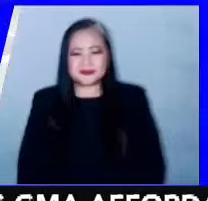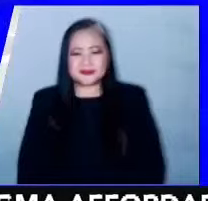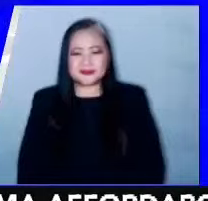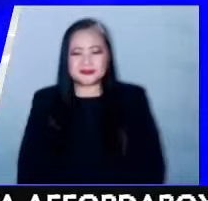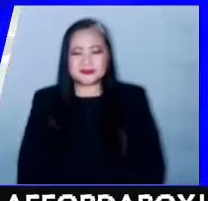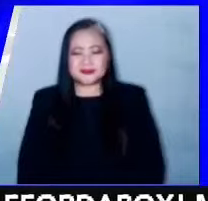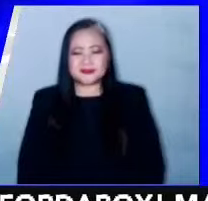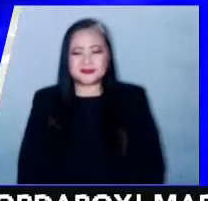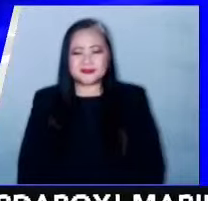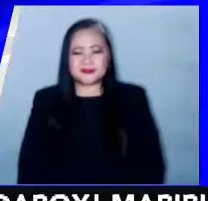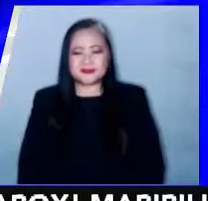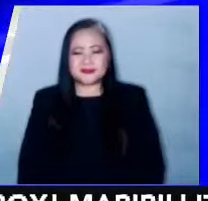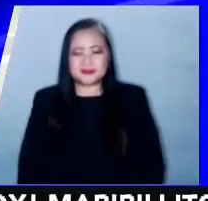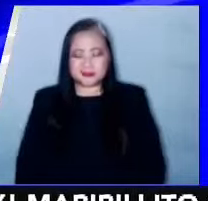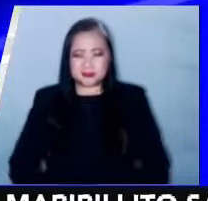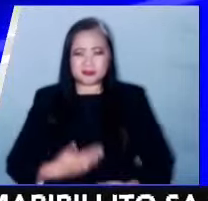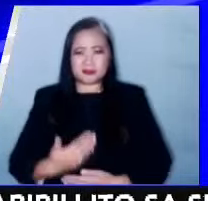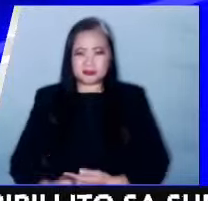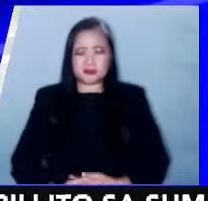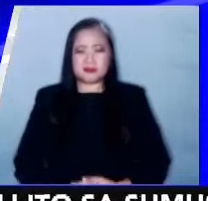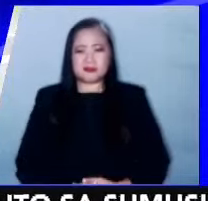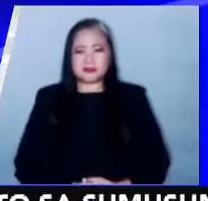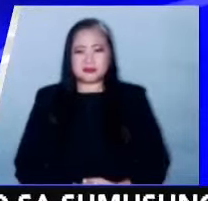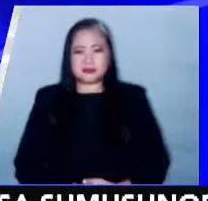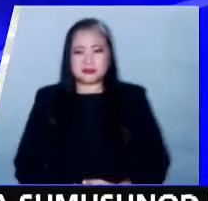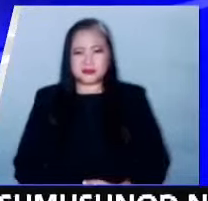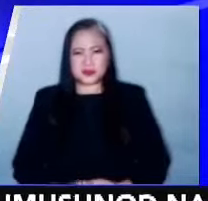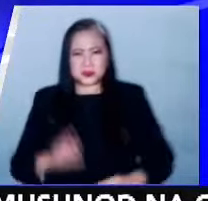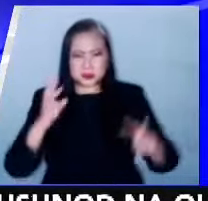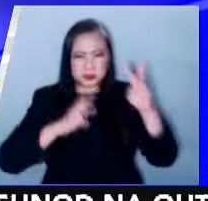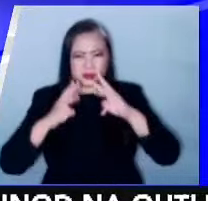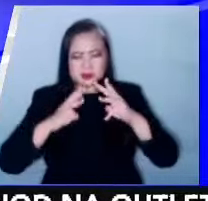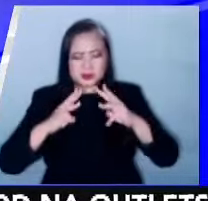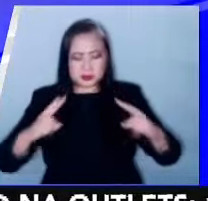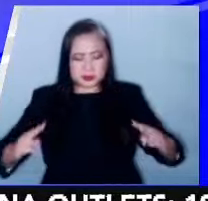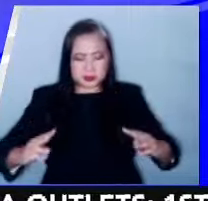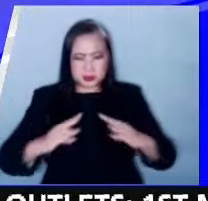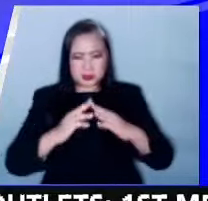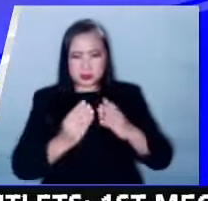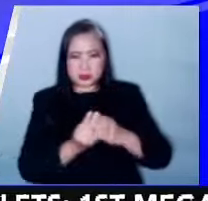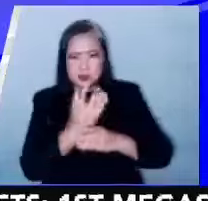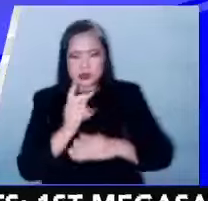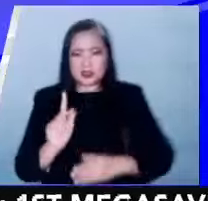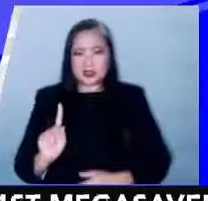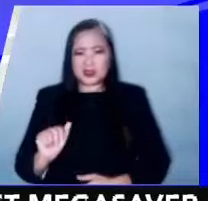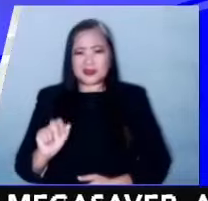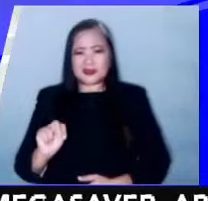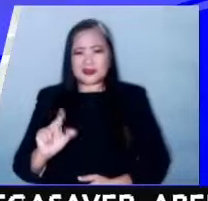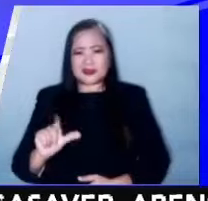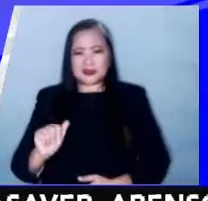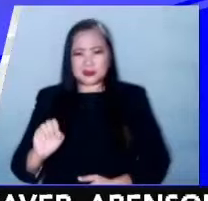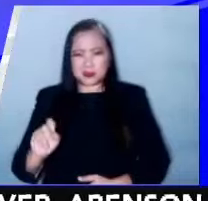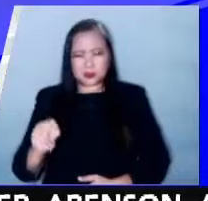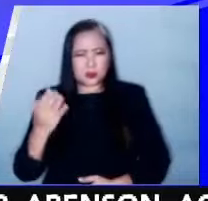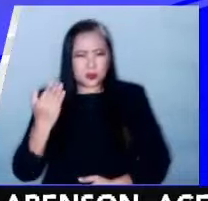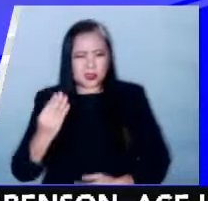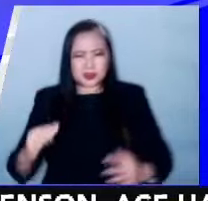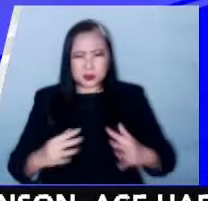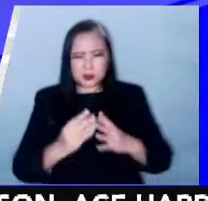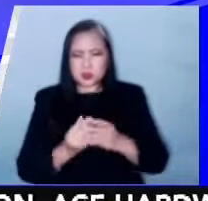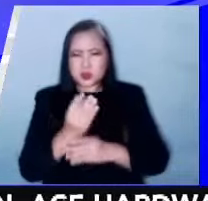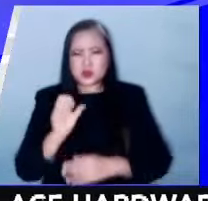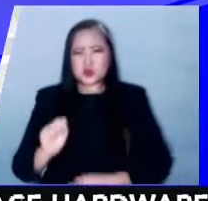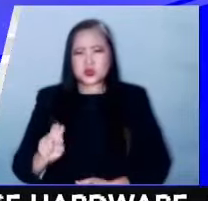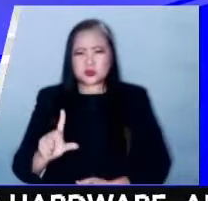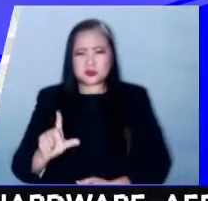pinangangambahan ng magmatic Intrusion sa Bulkang Kanlaon ngayong Patuloy ang pagbuga nito ng mas maraming asupre kaugnay niyan makakapanayam